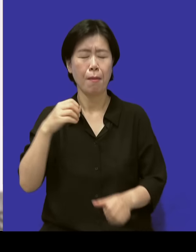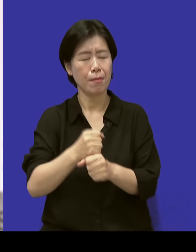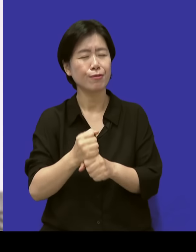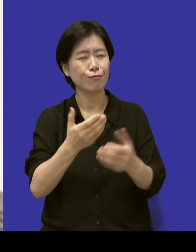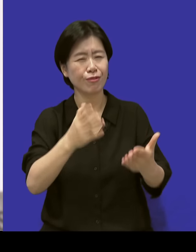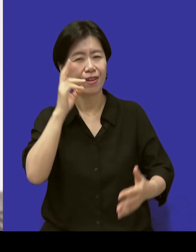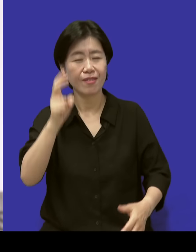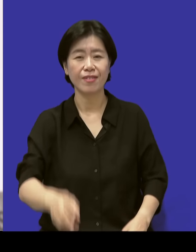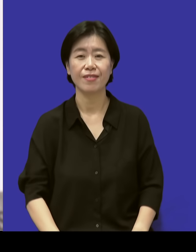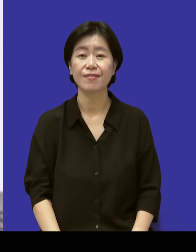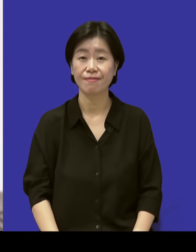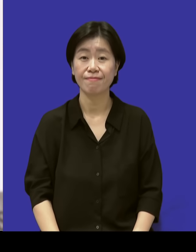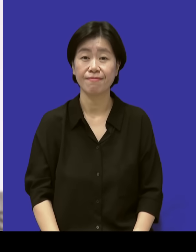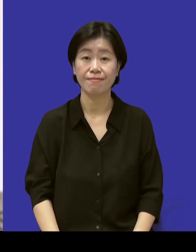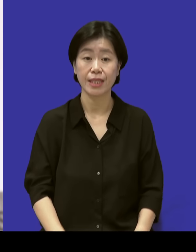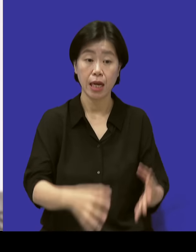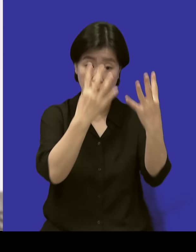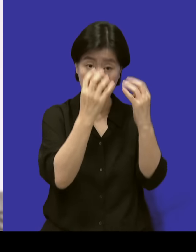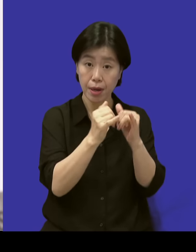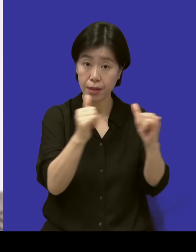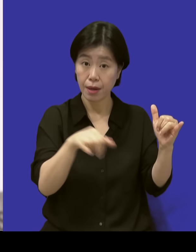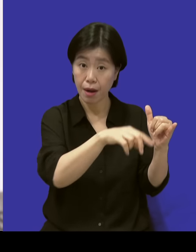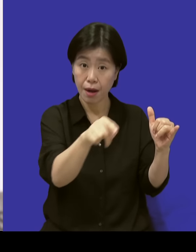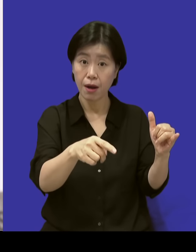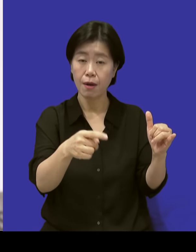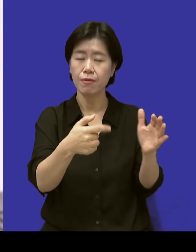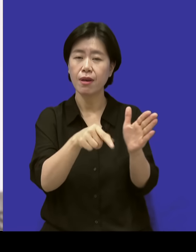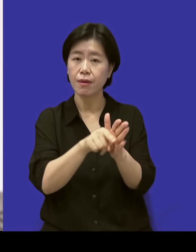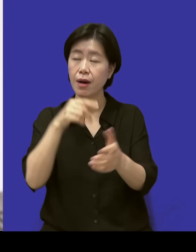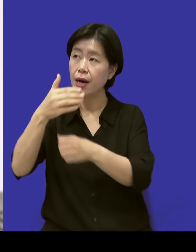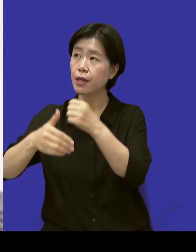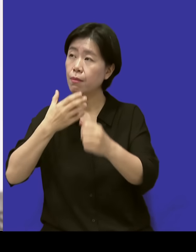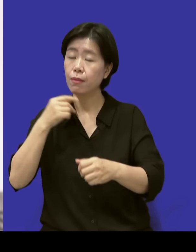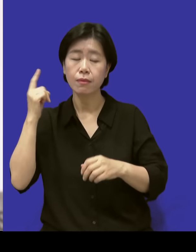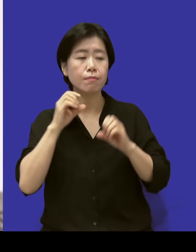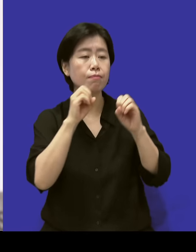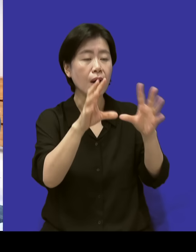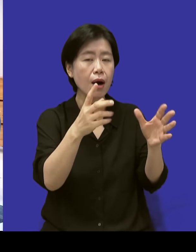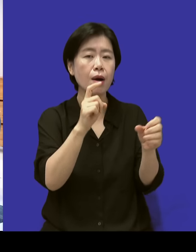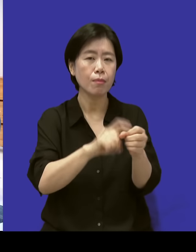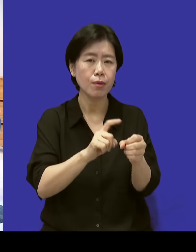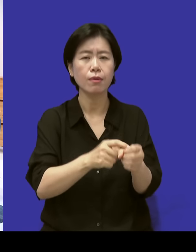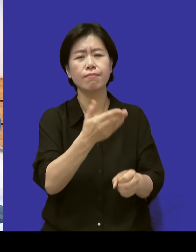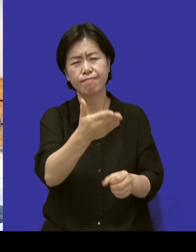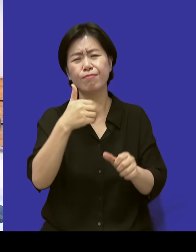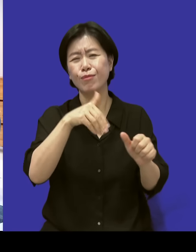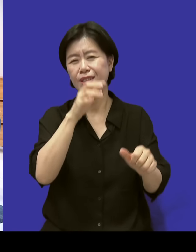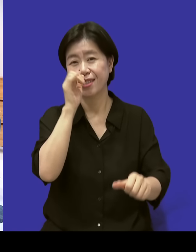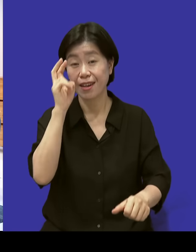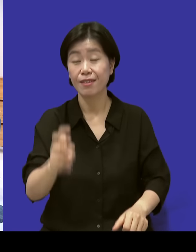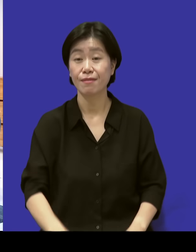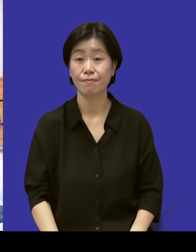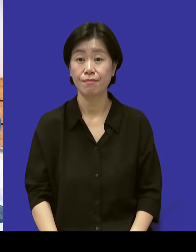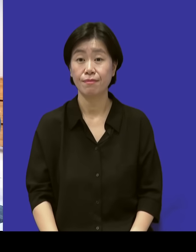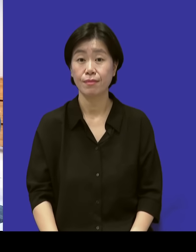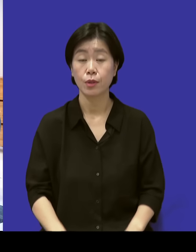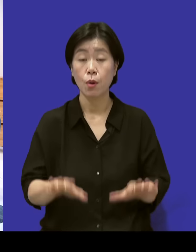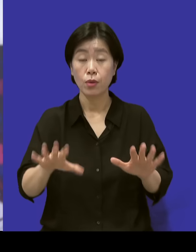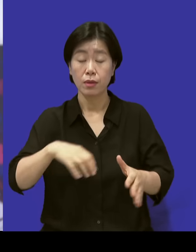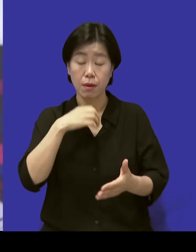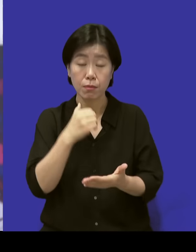시키셨고 그들에게 마지막 하나님 메시지를 전하고 싶으셔서 하나님 보내신 게 아닐까 하는 생각이 들었어요. 오늘 말씀 중에 저를 굉장히 감동을